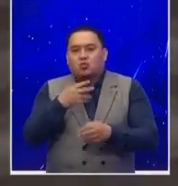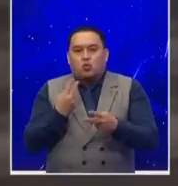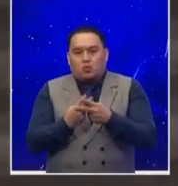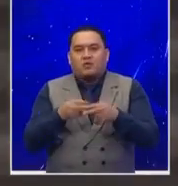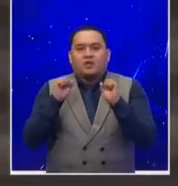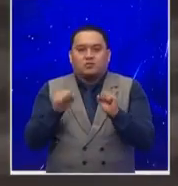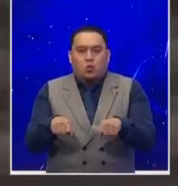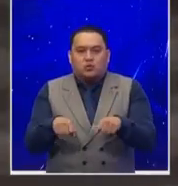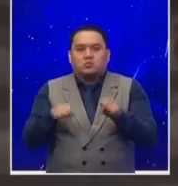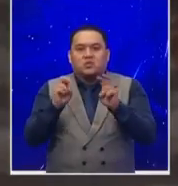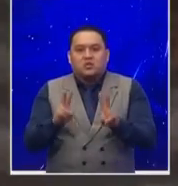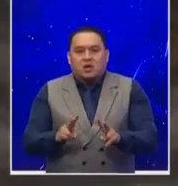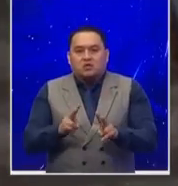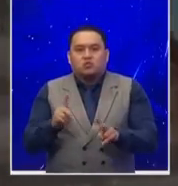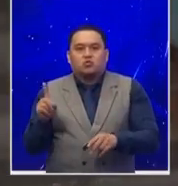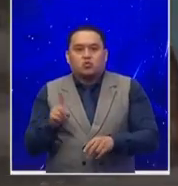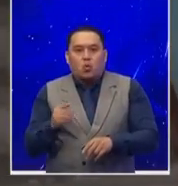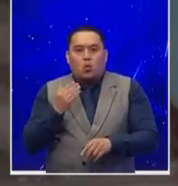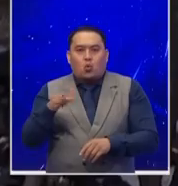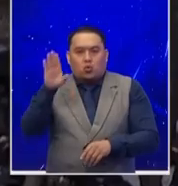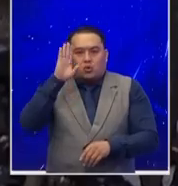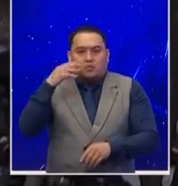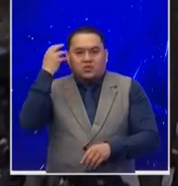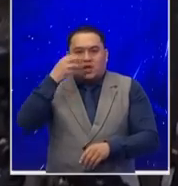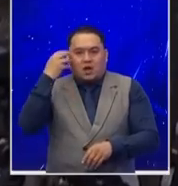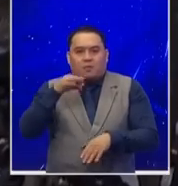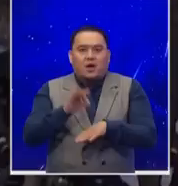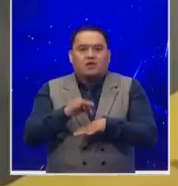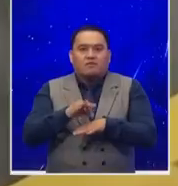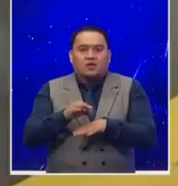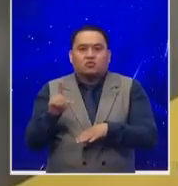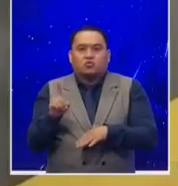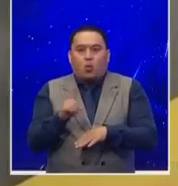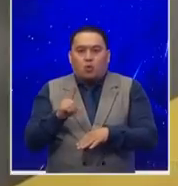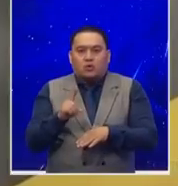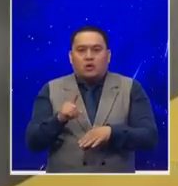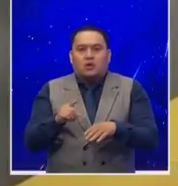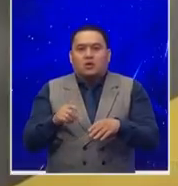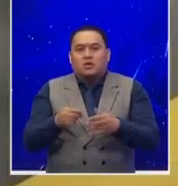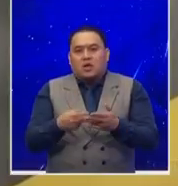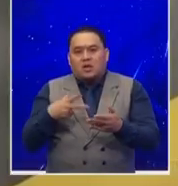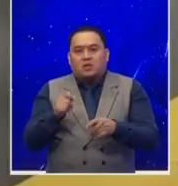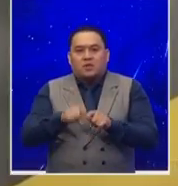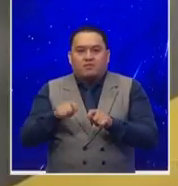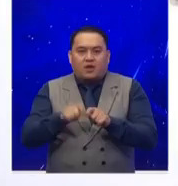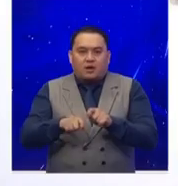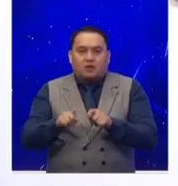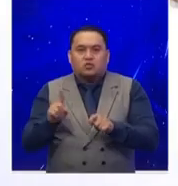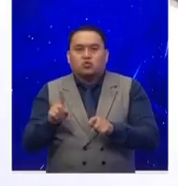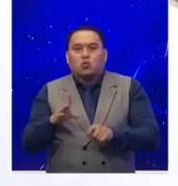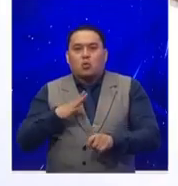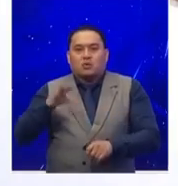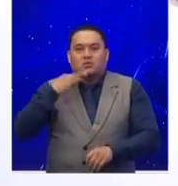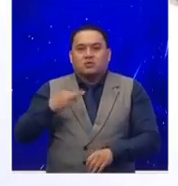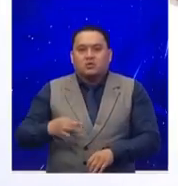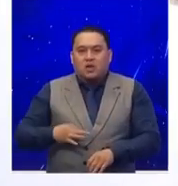лет тюрьмы. Специалисты не исключают, что у юноши психическое расстройство. Уже назначены необходимые экспертизы. Известно, что